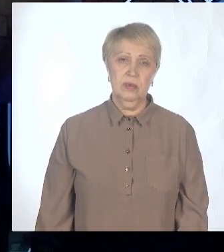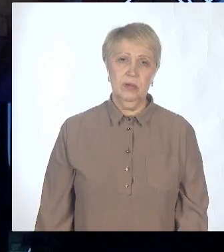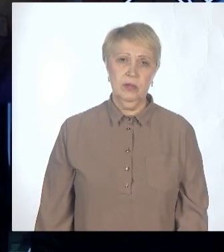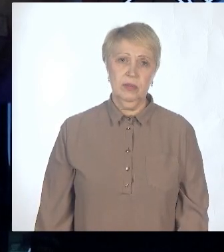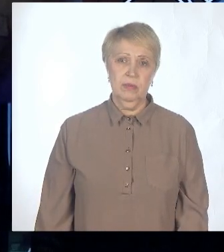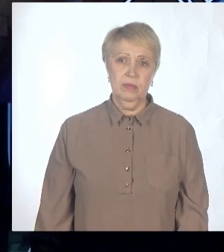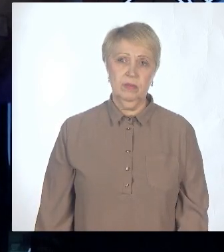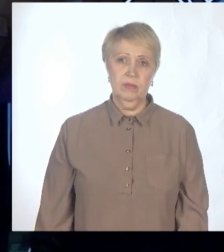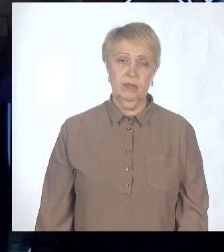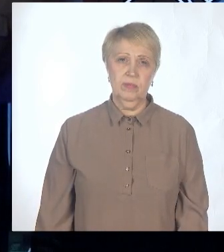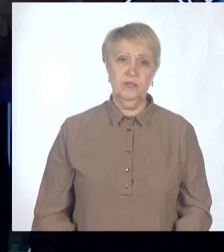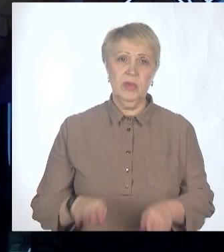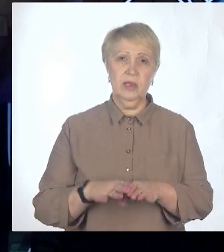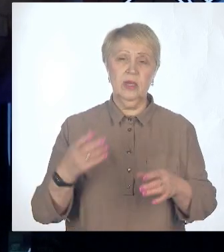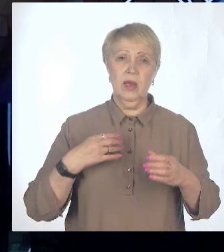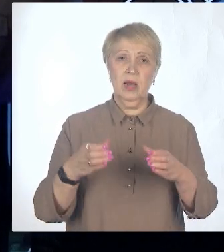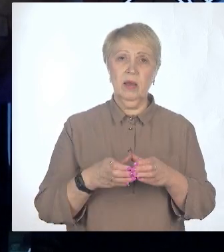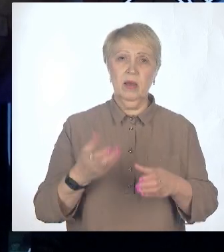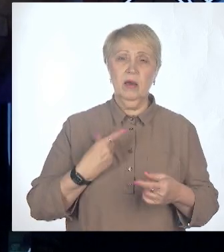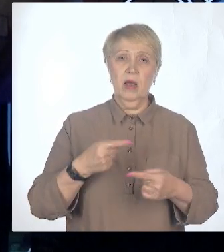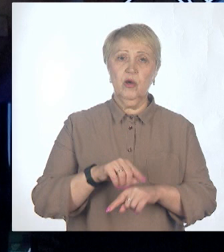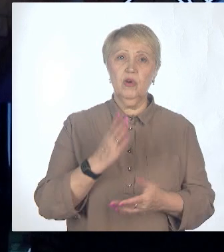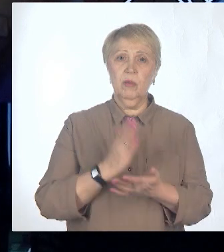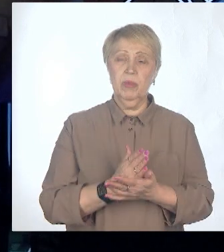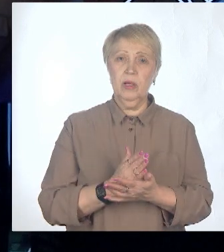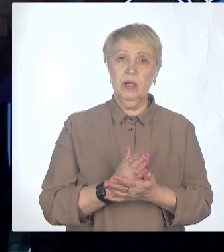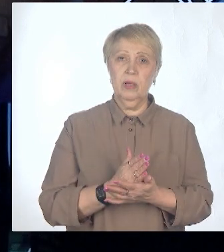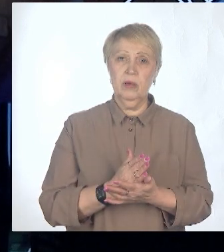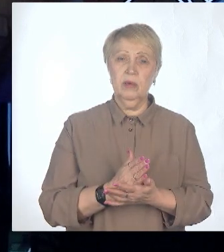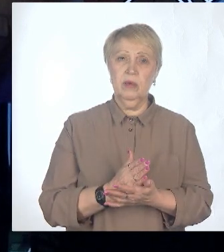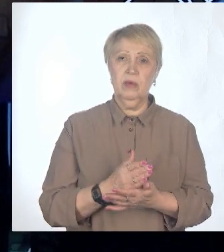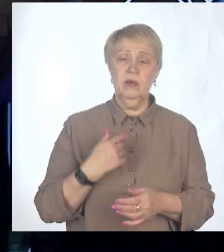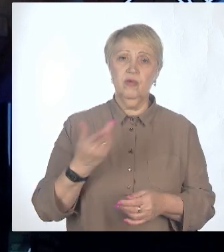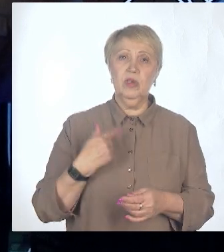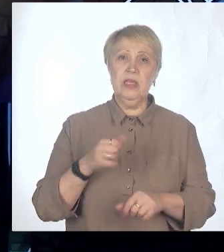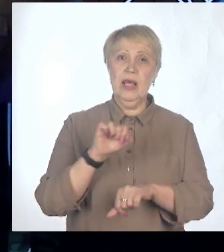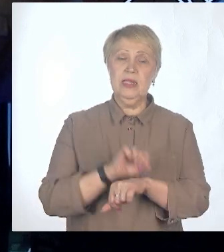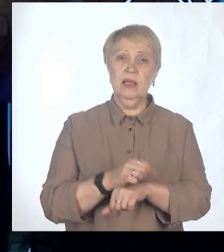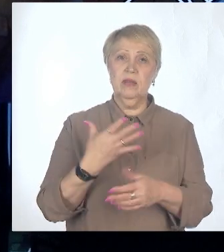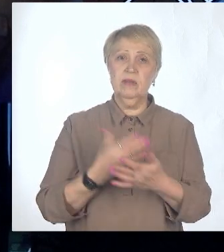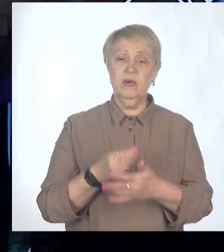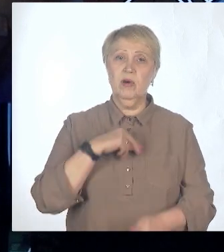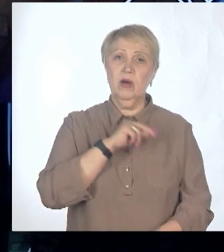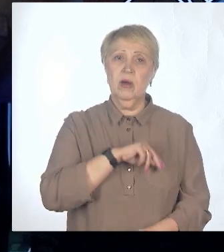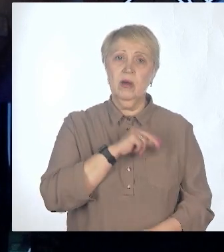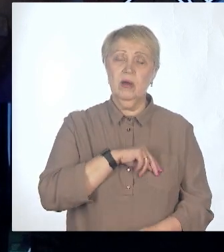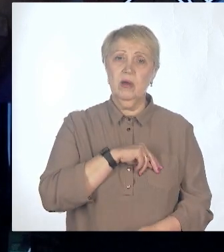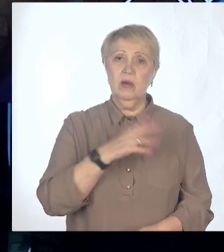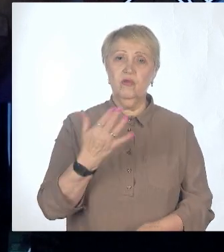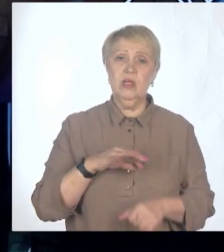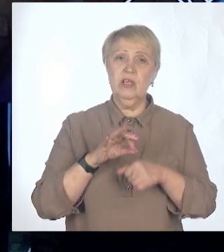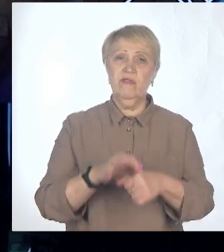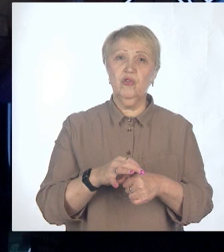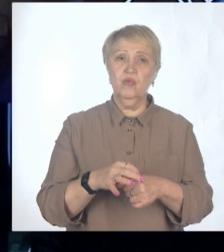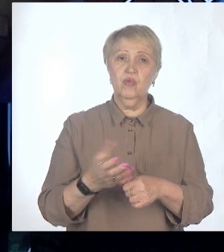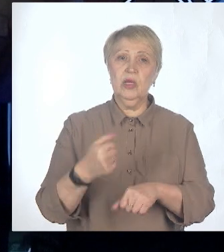На те компании, которые были вынуждены приостановить свою работу ввиду санкций, они,